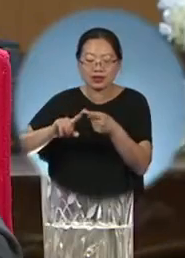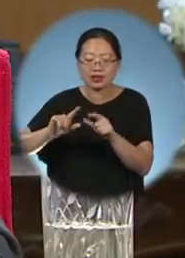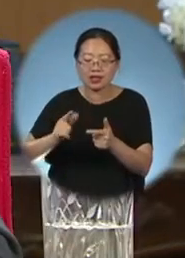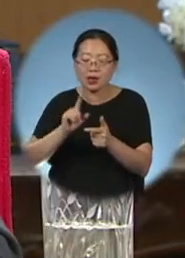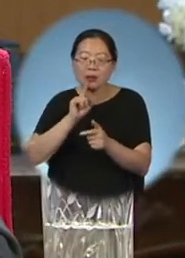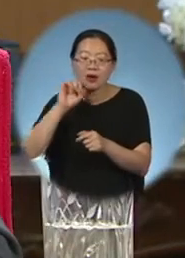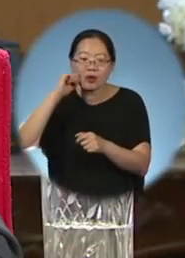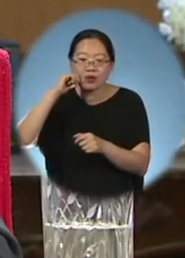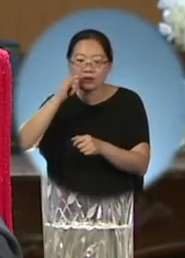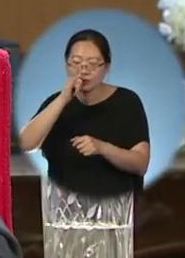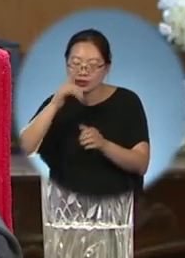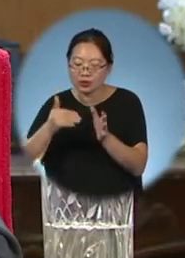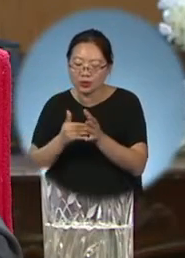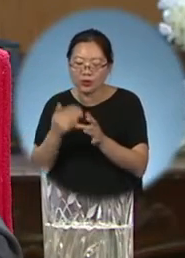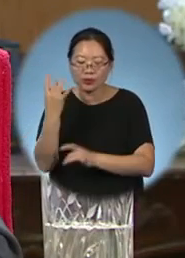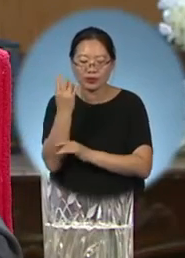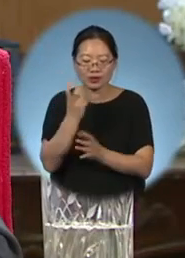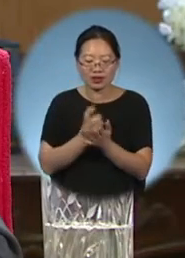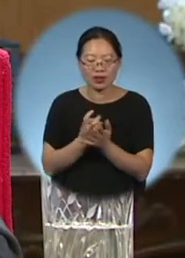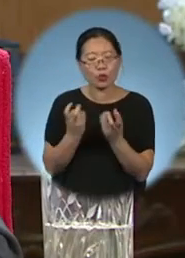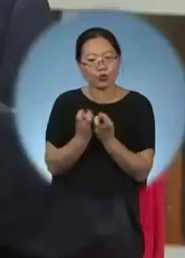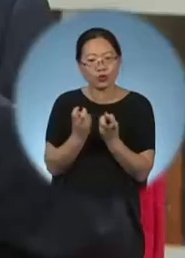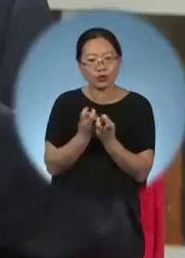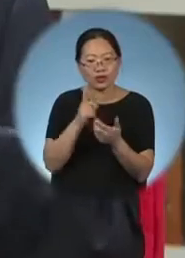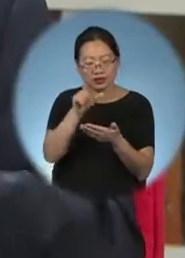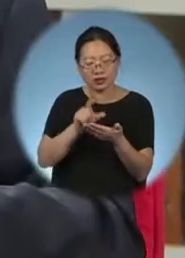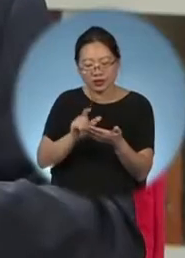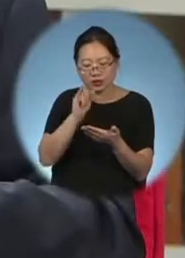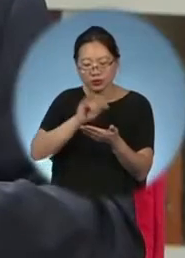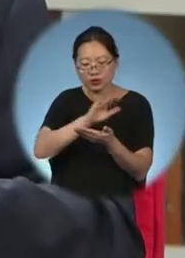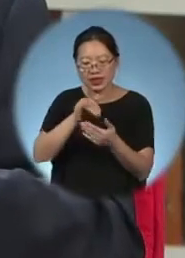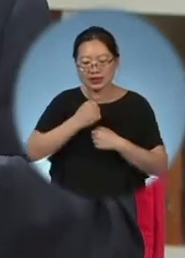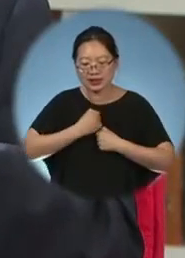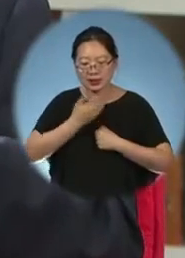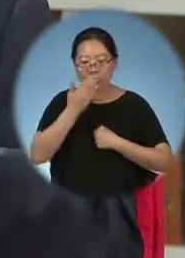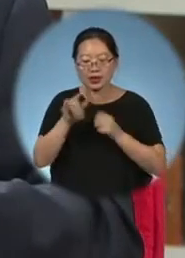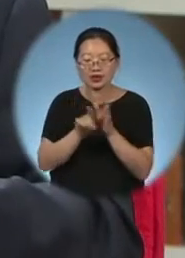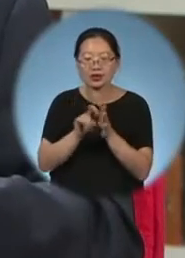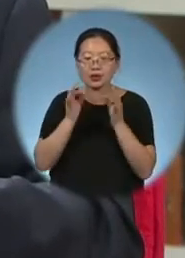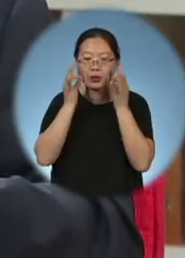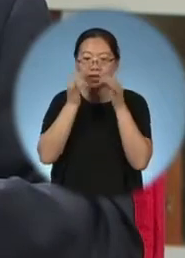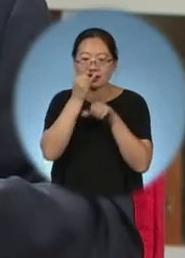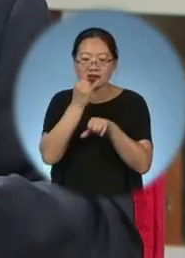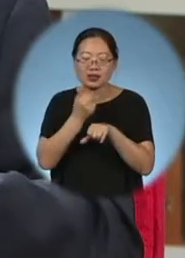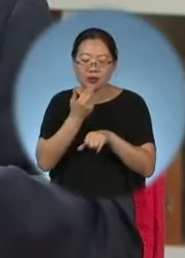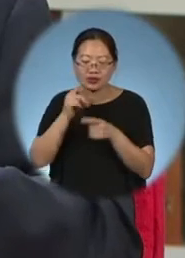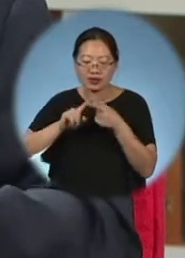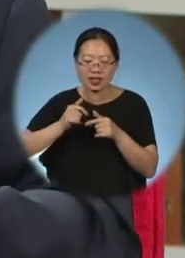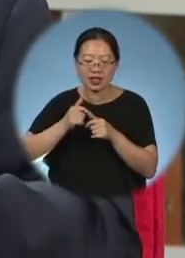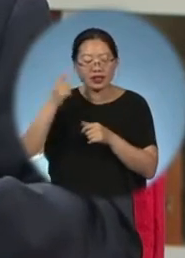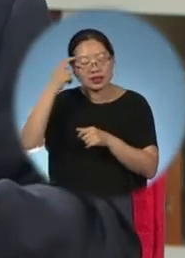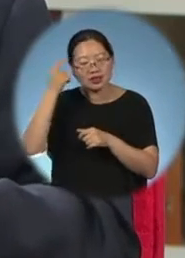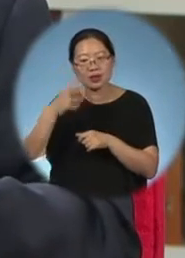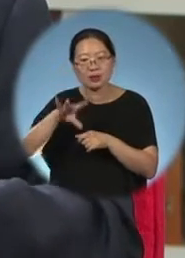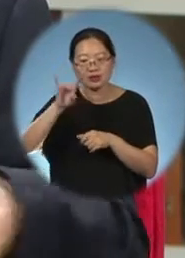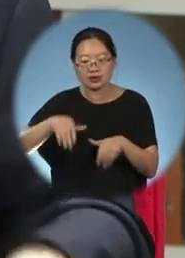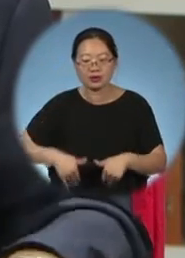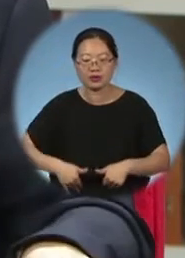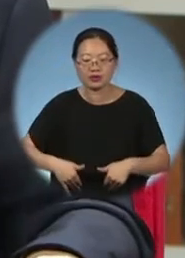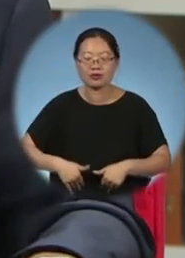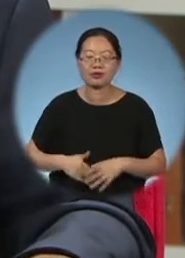어렵고 헌법이 어떻게 돼 있고 그 헌법을 우리가 지키려고 노력했느냐 하는 생각을 먼저 할 필요가